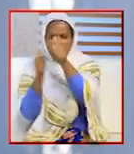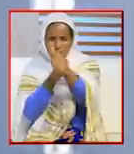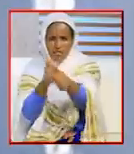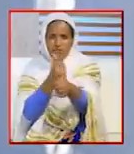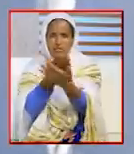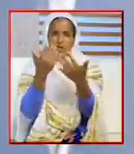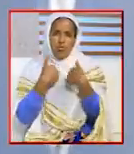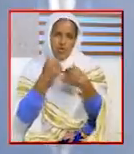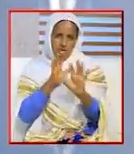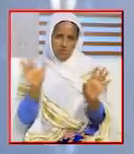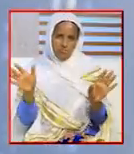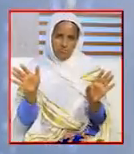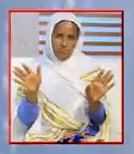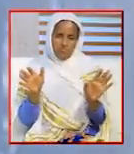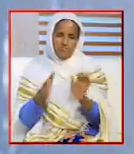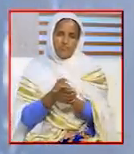ተከታታይነት ያለው አይደለም።